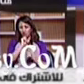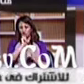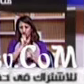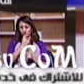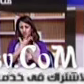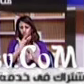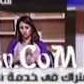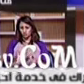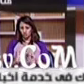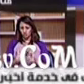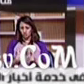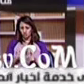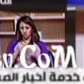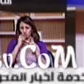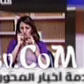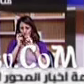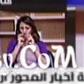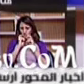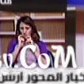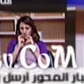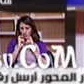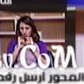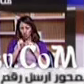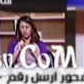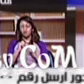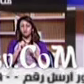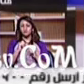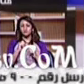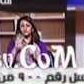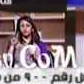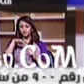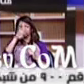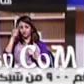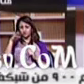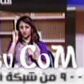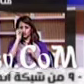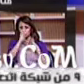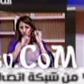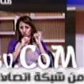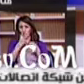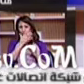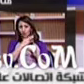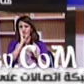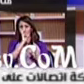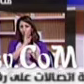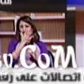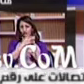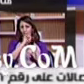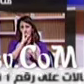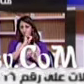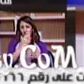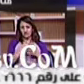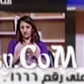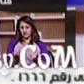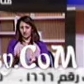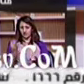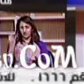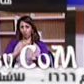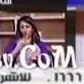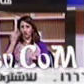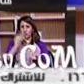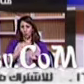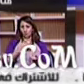مبادرات وانا والجهات اللي بتعلن عن المبادرات ديت بتهدد ل تهديدات صحيحه بالسحق زي ما اتكلم طريق